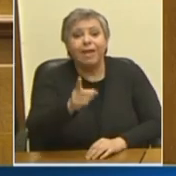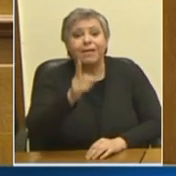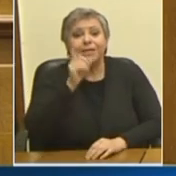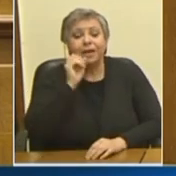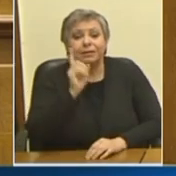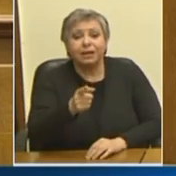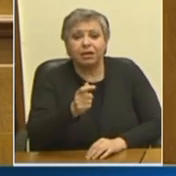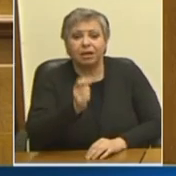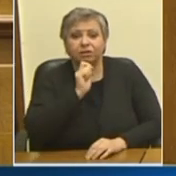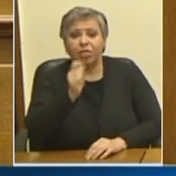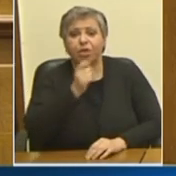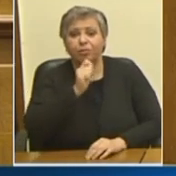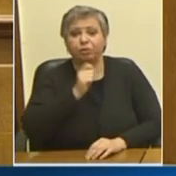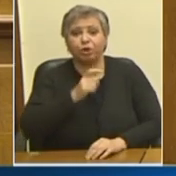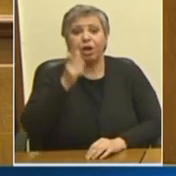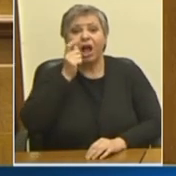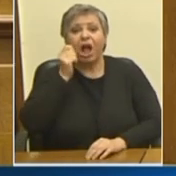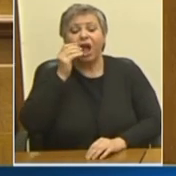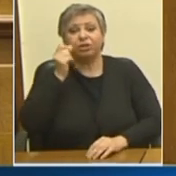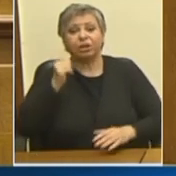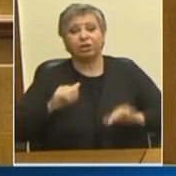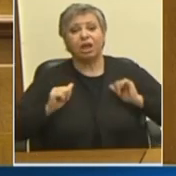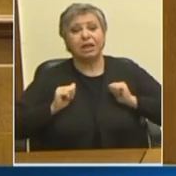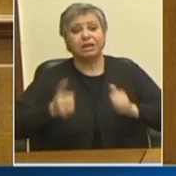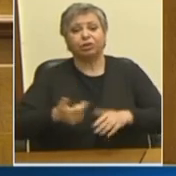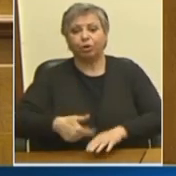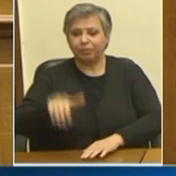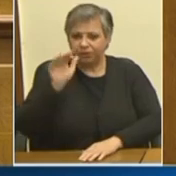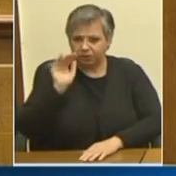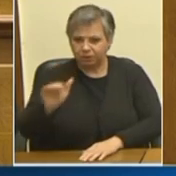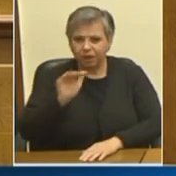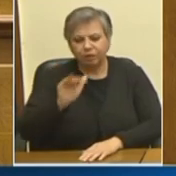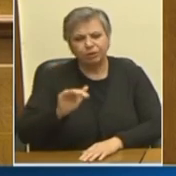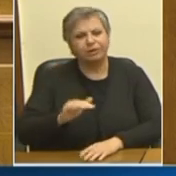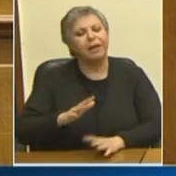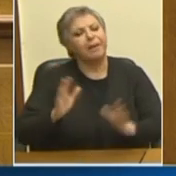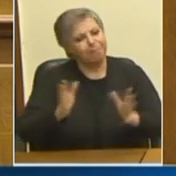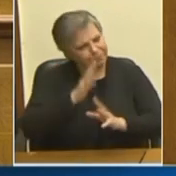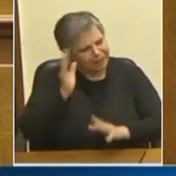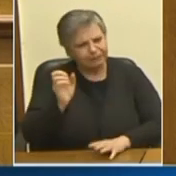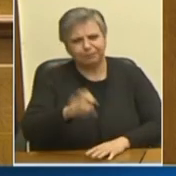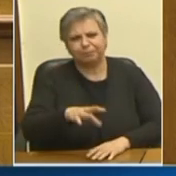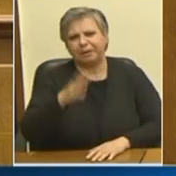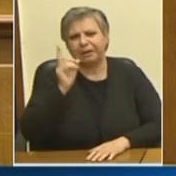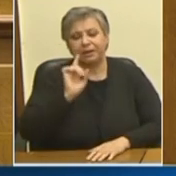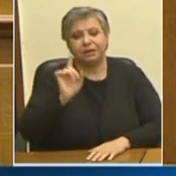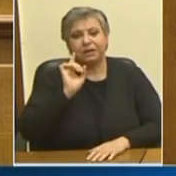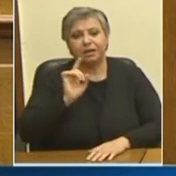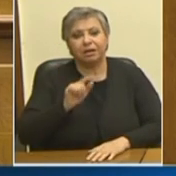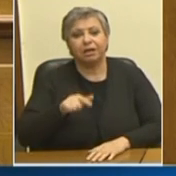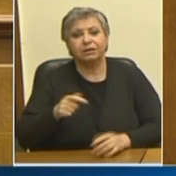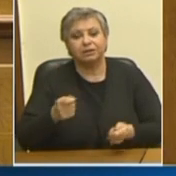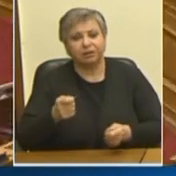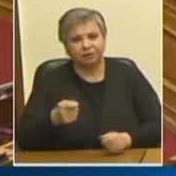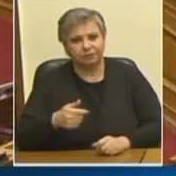τον ρωτήσει. Πόσο χρόνο θέλετε. Και γυναίκα κάνει, και γυναίκα. Κύριε Πρόεδρε, πόσο χρόνο θέλετε ακόμα. Πόσο χρόνο